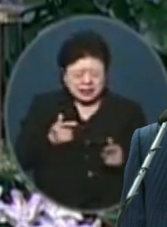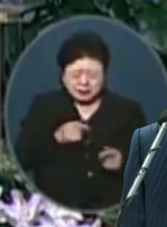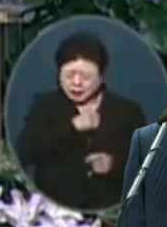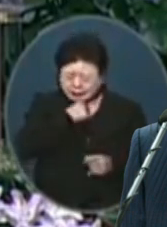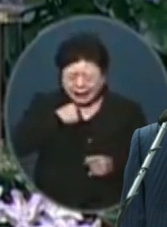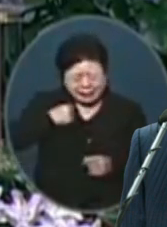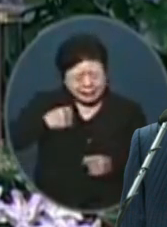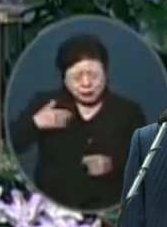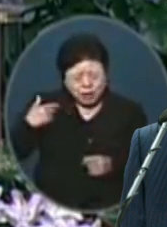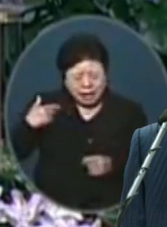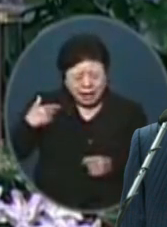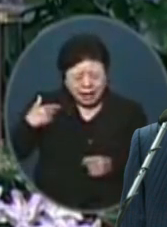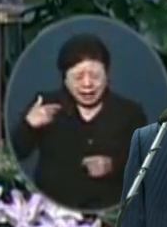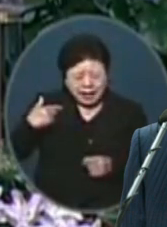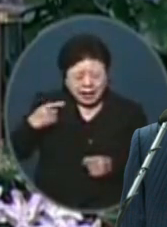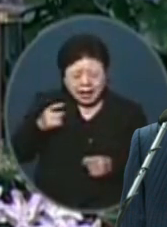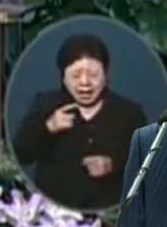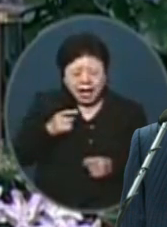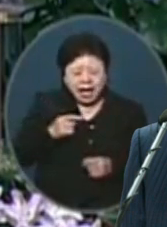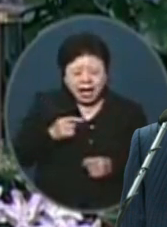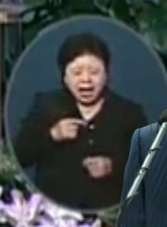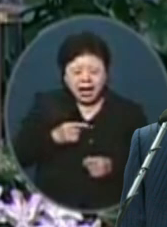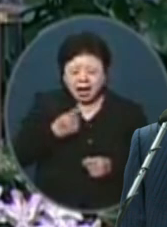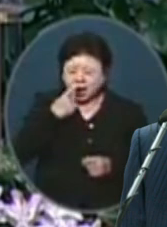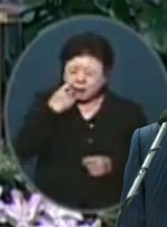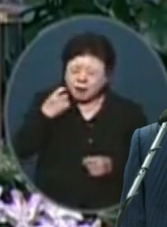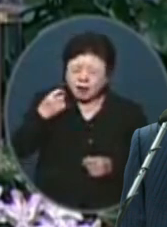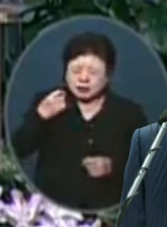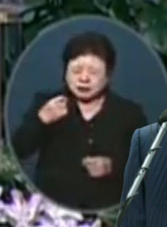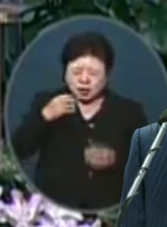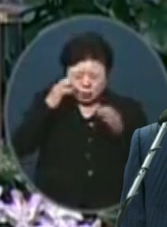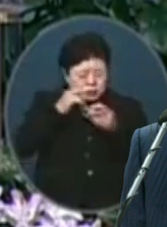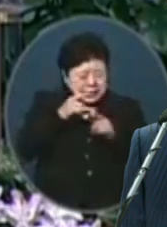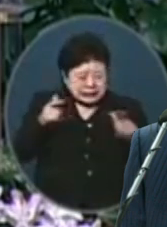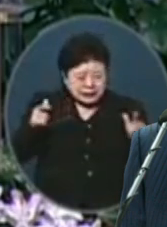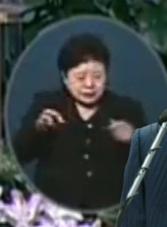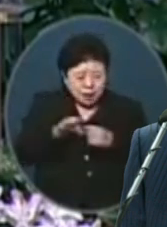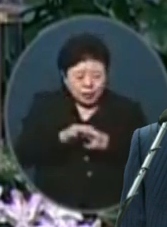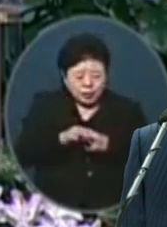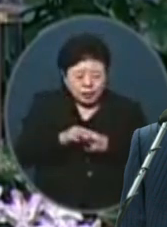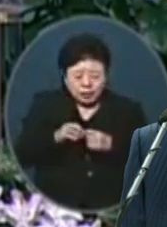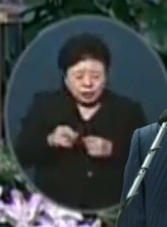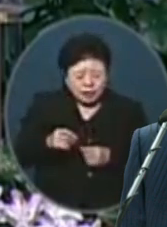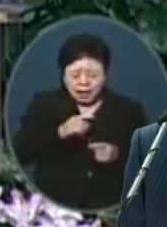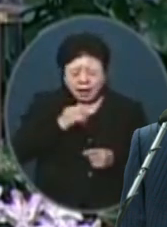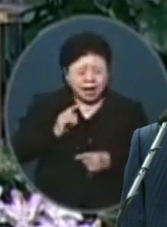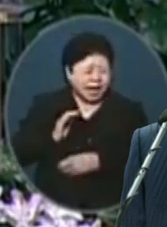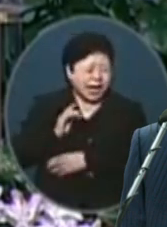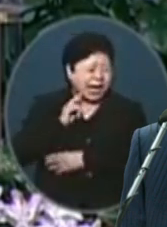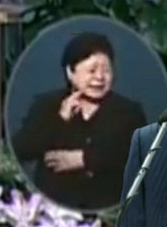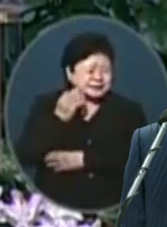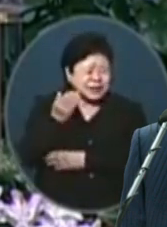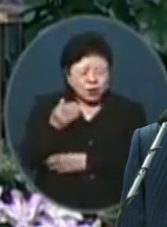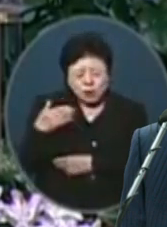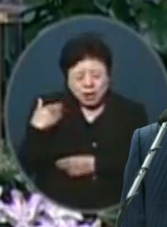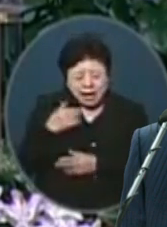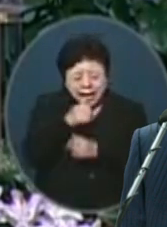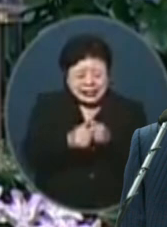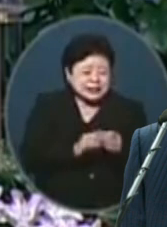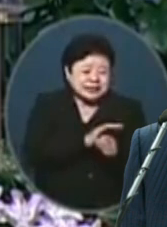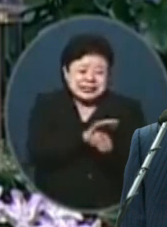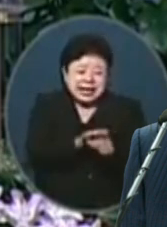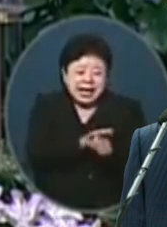맛을 알지 못하고 아무리 멋진 풍경이라도 눈으로 보지 못하면 그 아름다움을 알지 못합니다. 하나님의